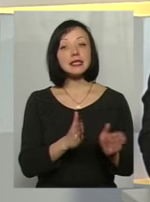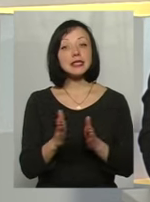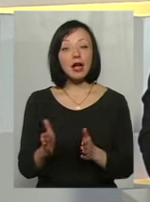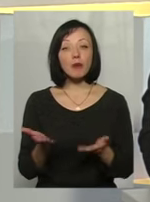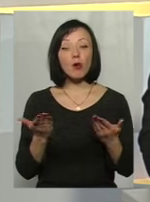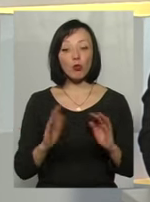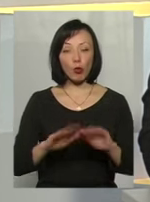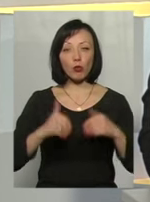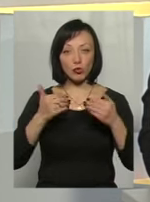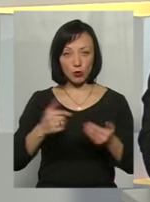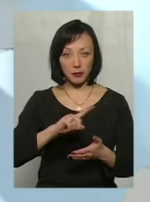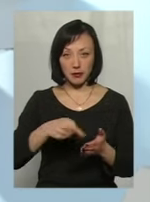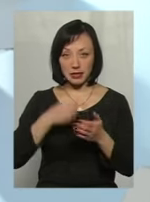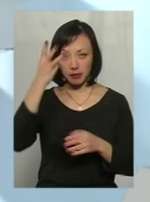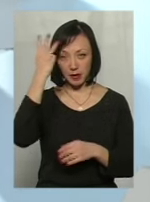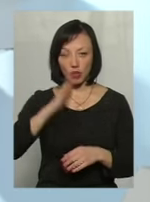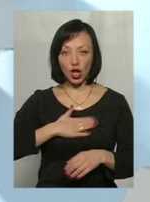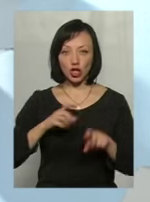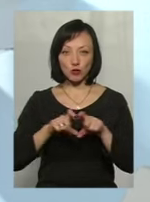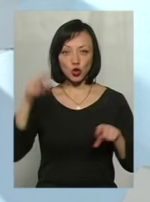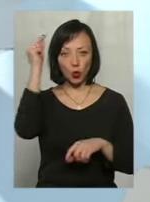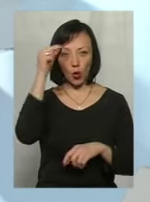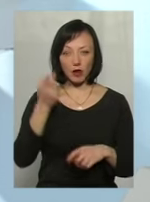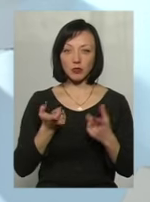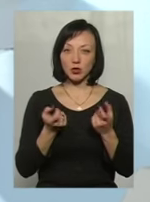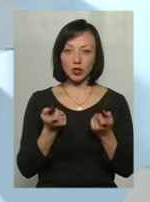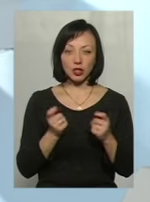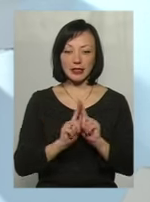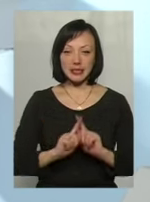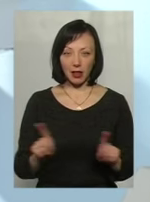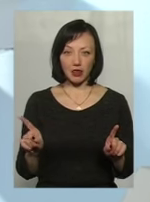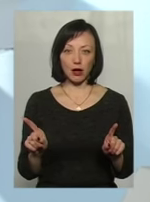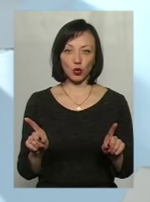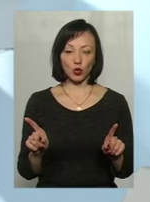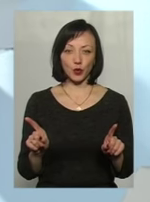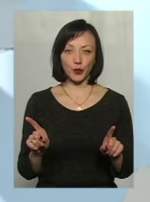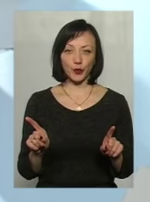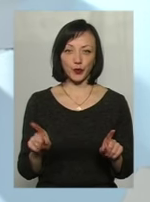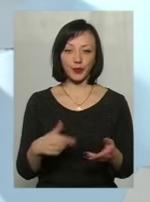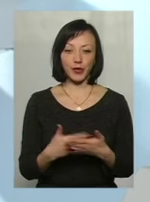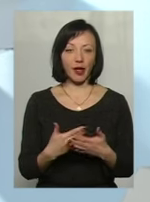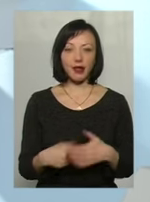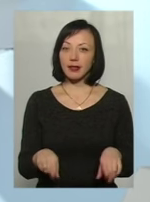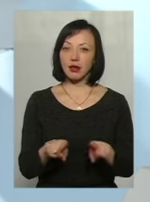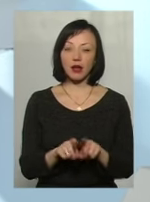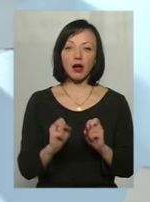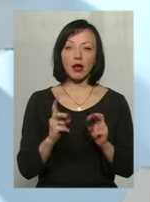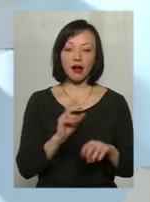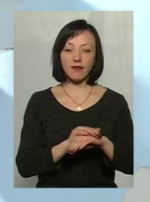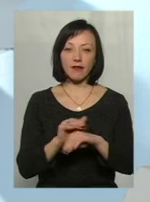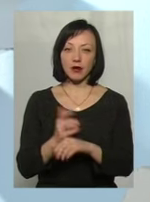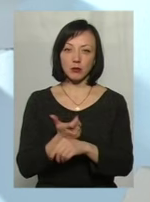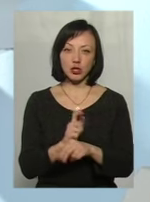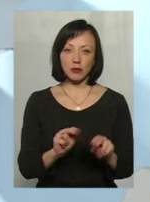ми будемо пропонувати місту Хмельницькому, нашим школам, вона буде дещо нестандартною. Принаймні не так, як її уявляють